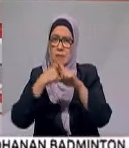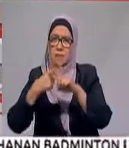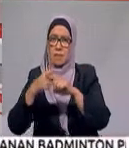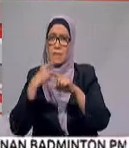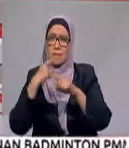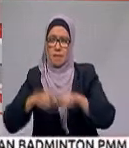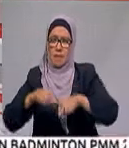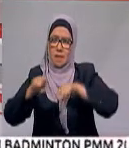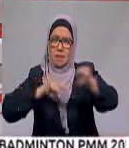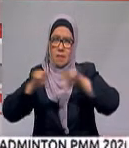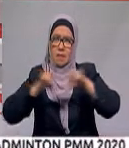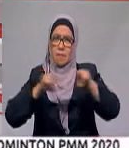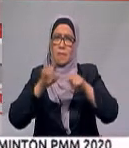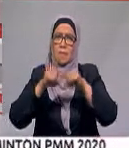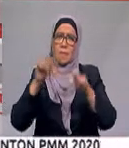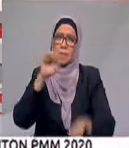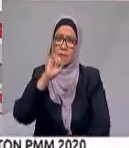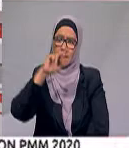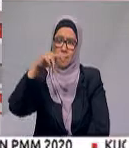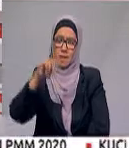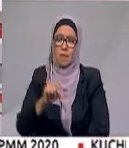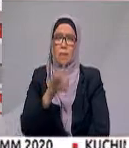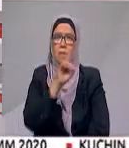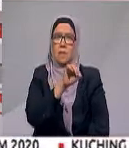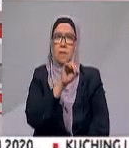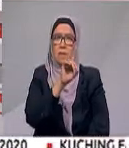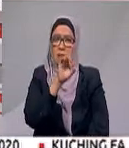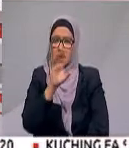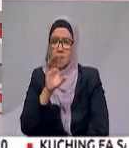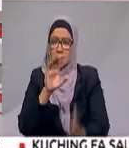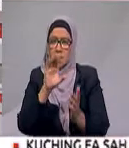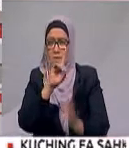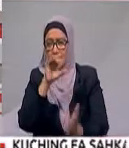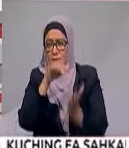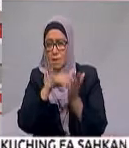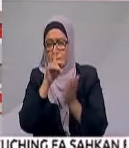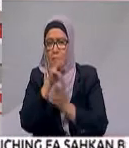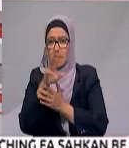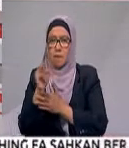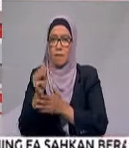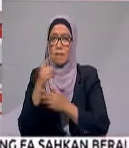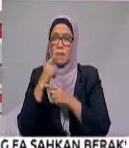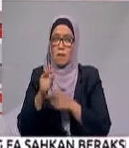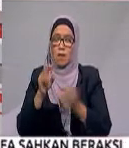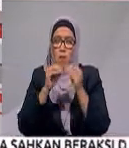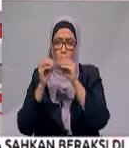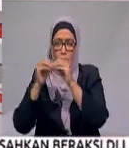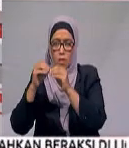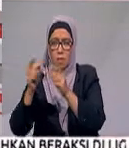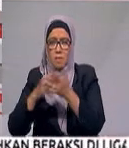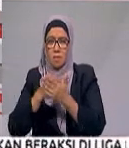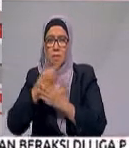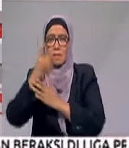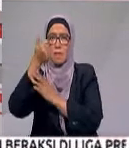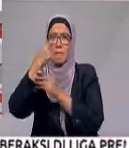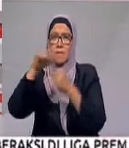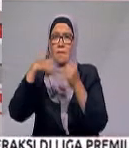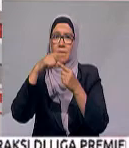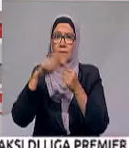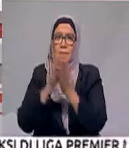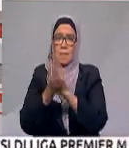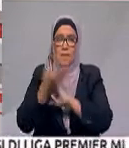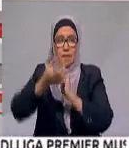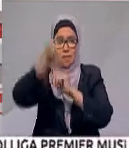1000 km S1K menjadi lebih bermakna selepas berjaya meraih gelaran juara di litar antarabangsa Sepang. Kejayaan ini turut